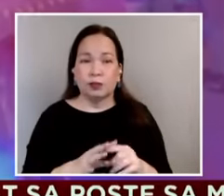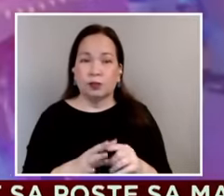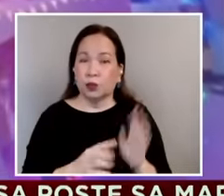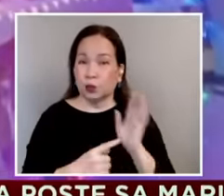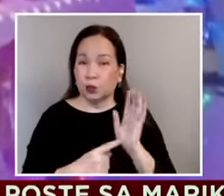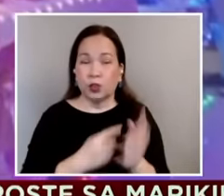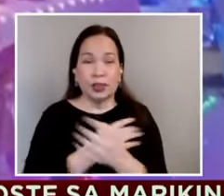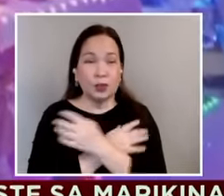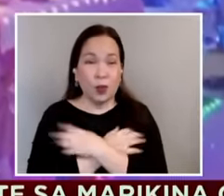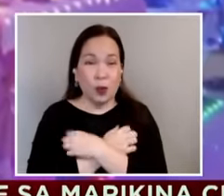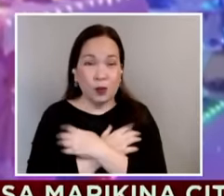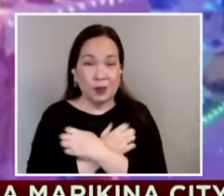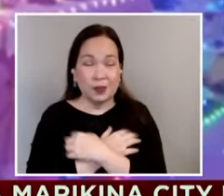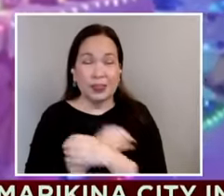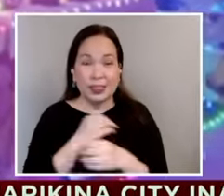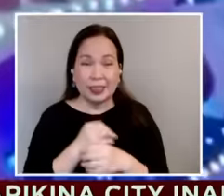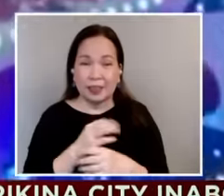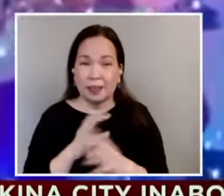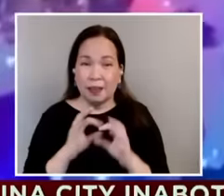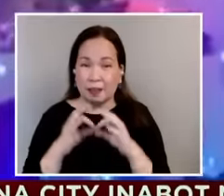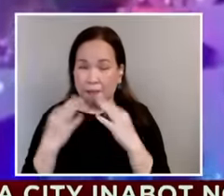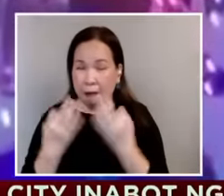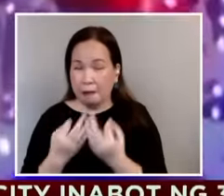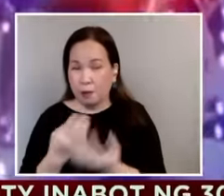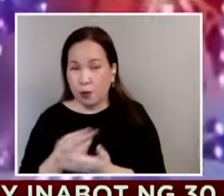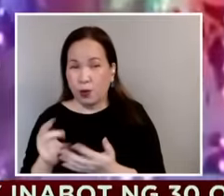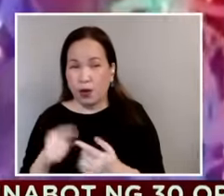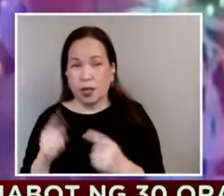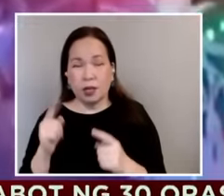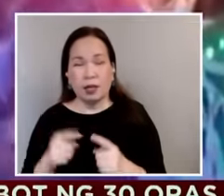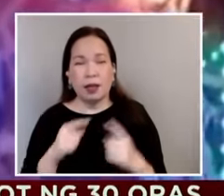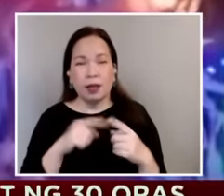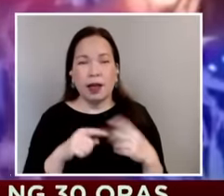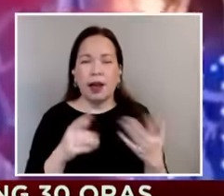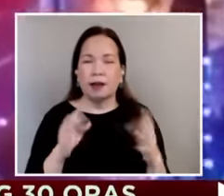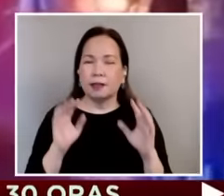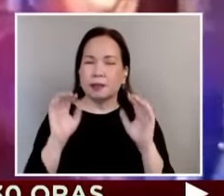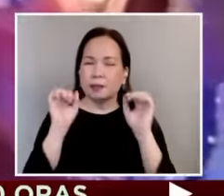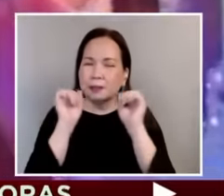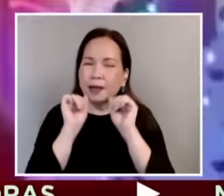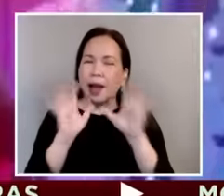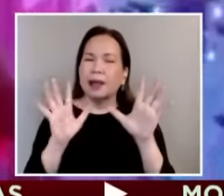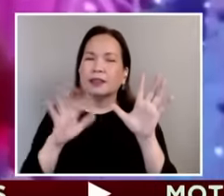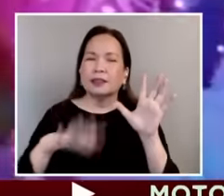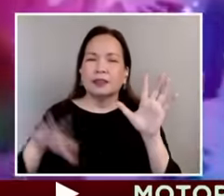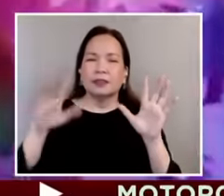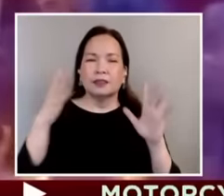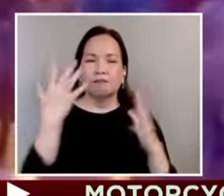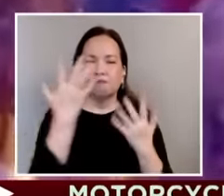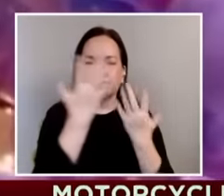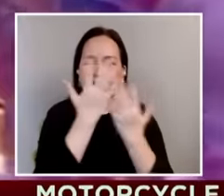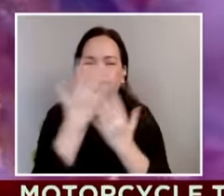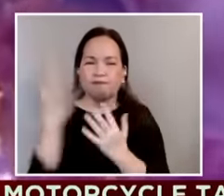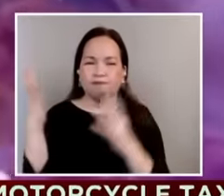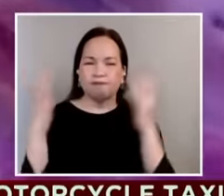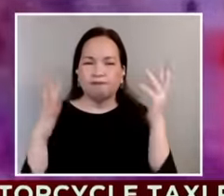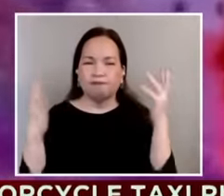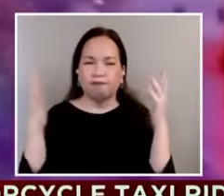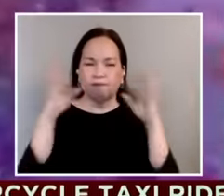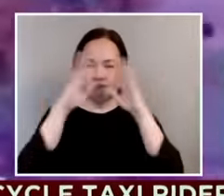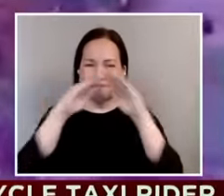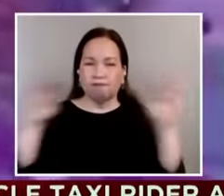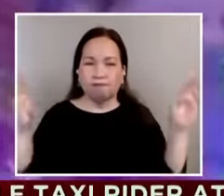nativity scene, habang makikita rin ang magical tree at castle na napapalibutan ng mga fairy dolls at toy